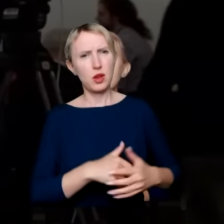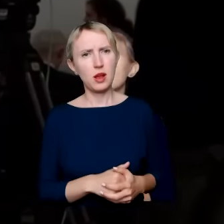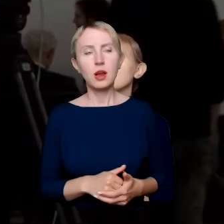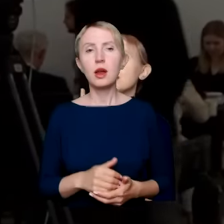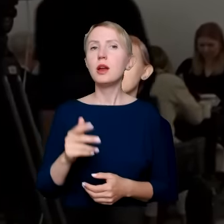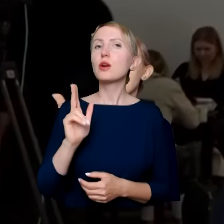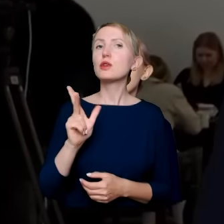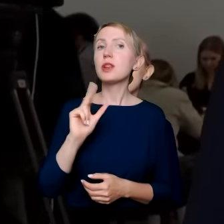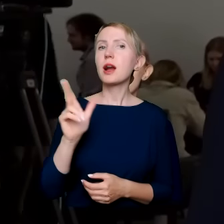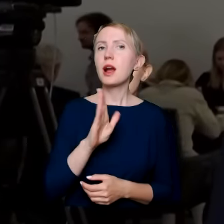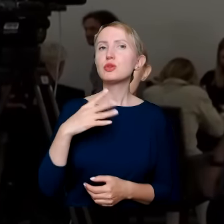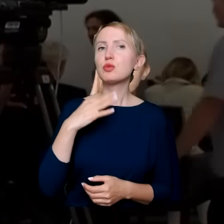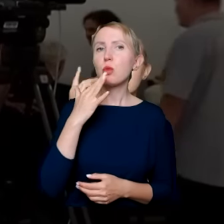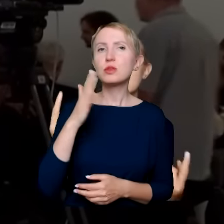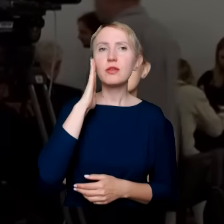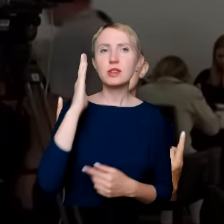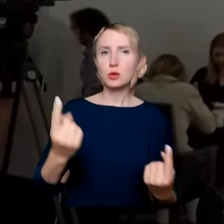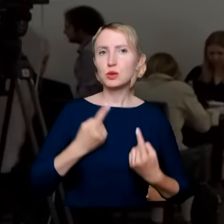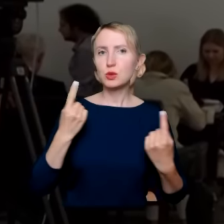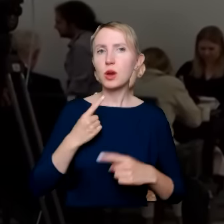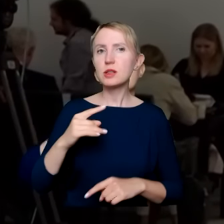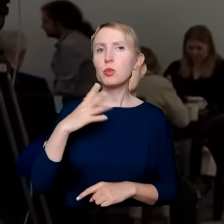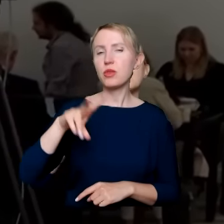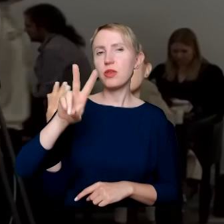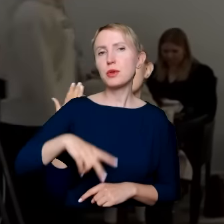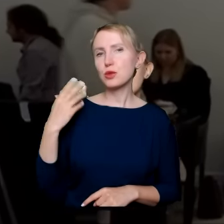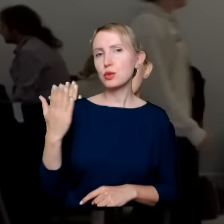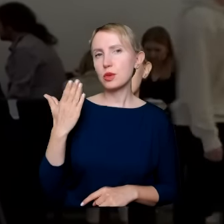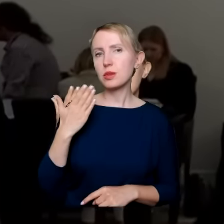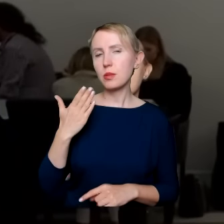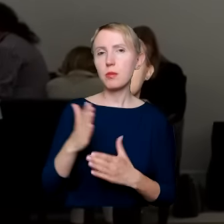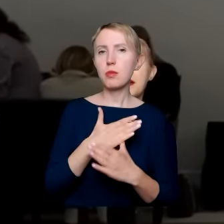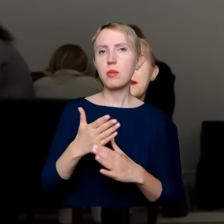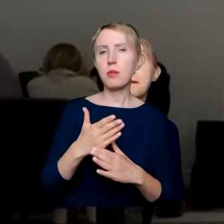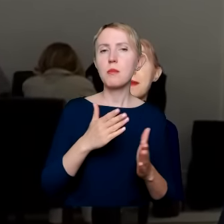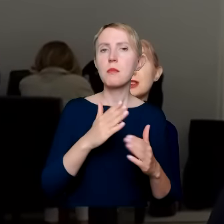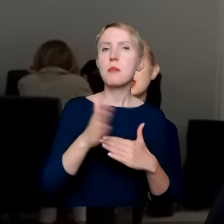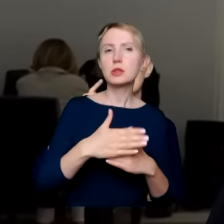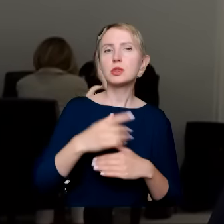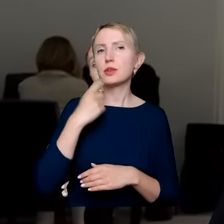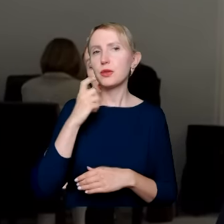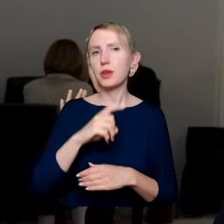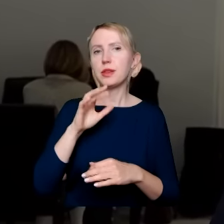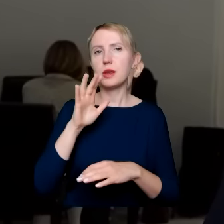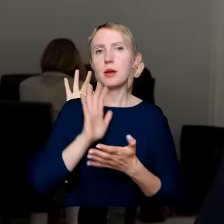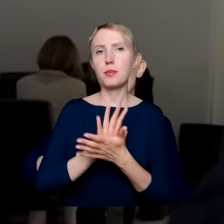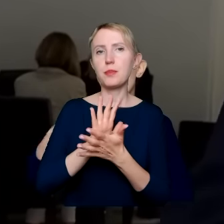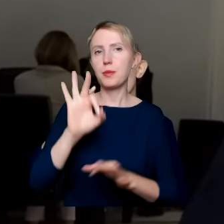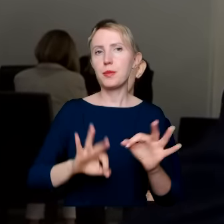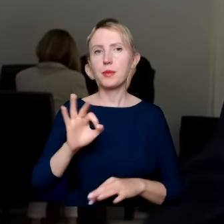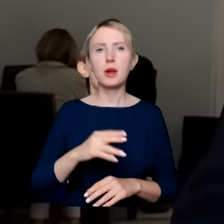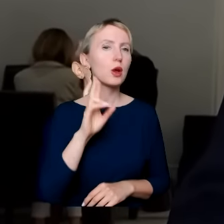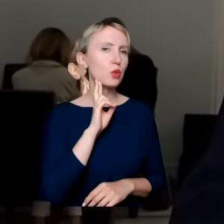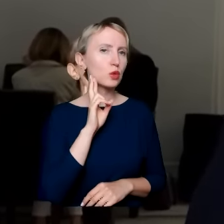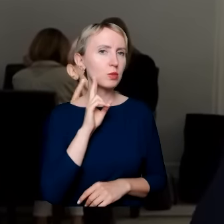Kosiniak-Kamysz powiedział, że wiedział o tej sytuacji, że ona była 2 miesiące temu na przełomie marca i kwietnia na konferencji prasowej. Rozumiem, ale uważam,